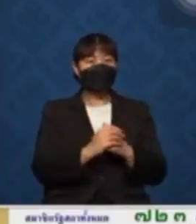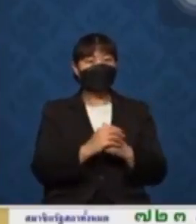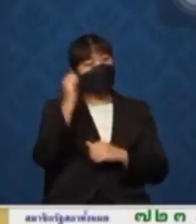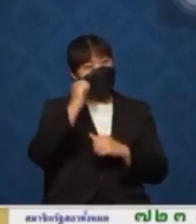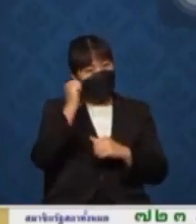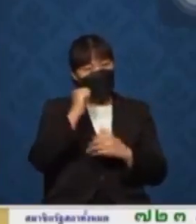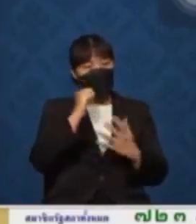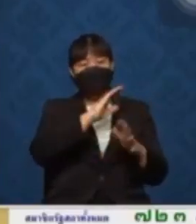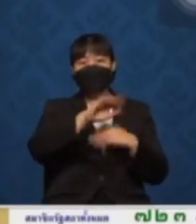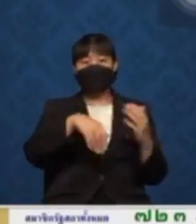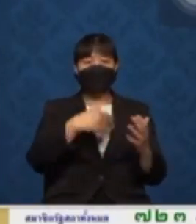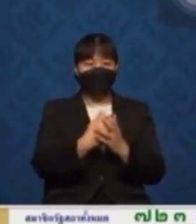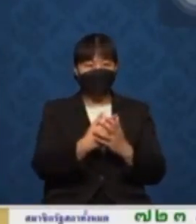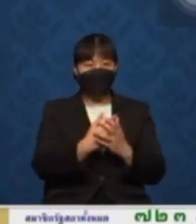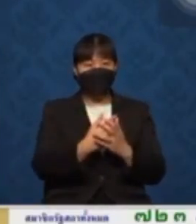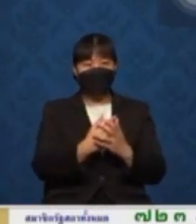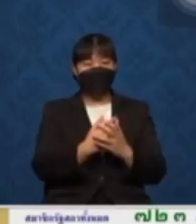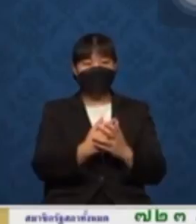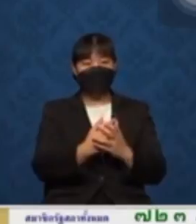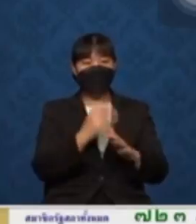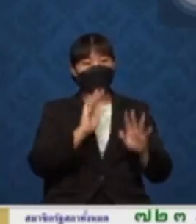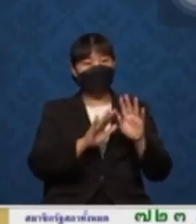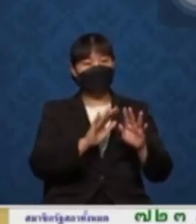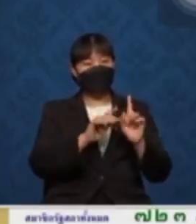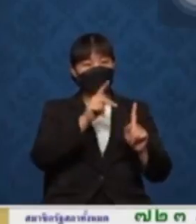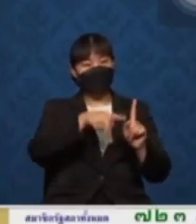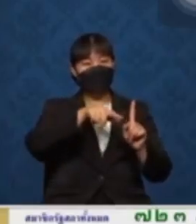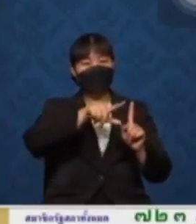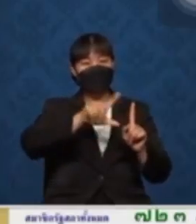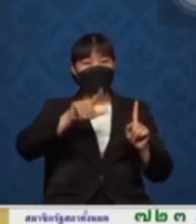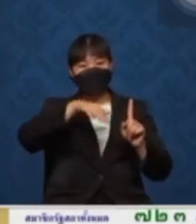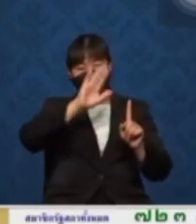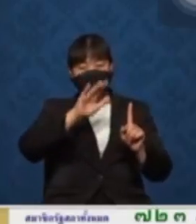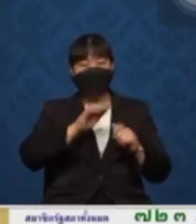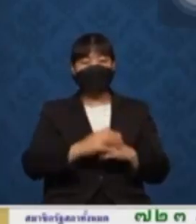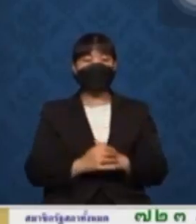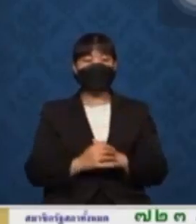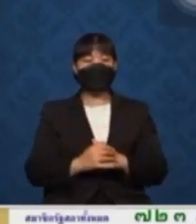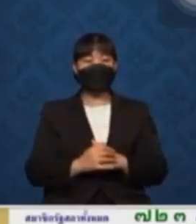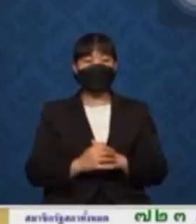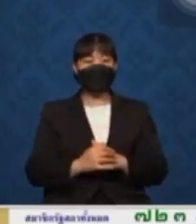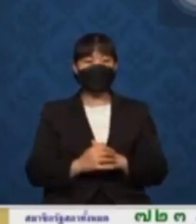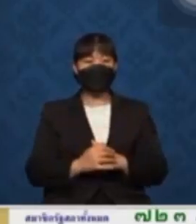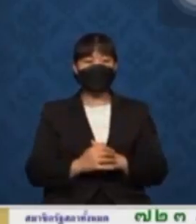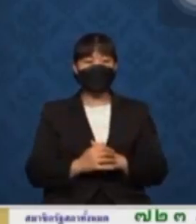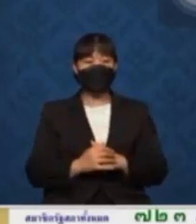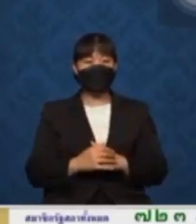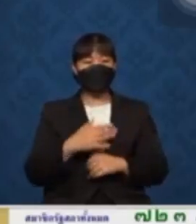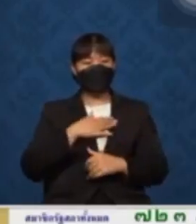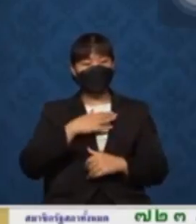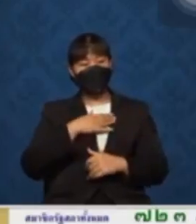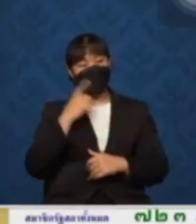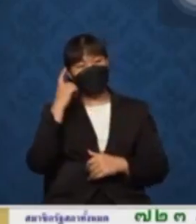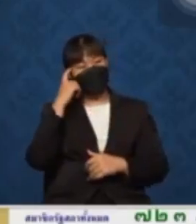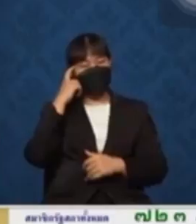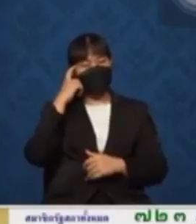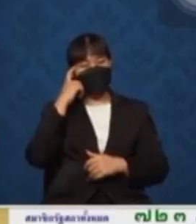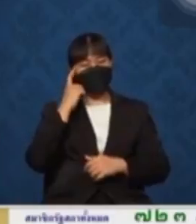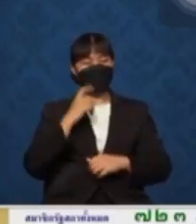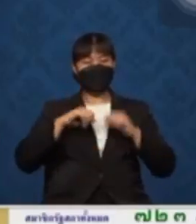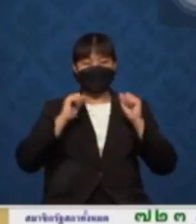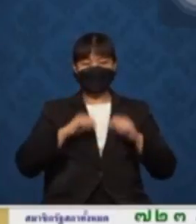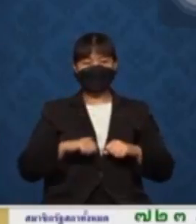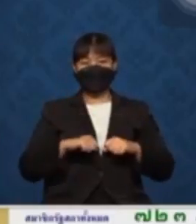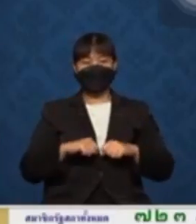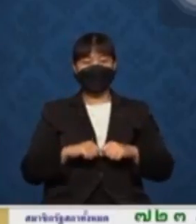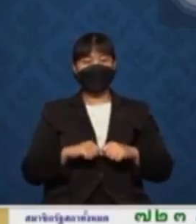จครับว่าค่าใช้จ่ายทั้งหมดเนี่ยยังไงก็ไม่น้อยกว่า 1,000 ล้านบาทต่อปีผมคงไม่อยู่ในตำแหน่งที่จะมาตัดสินแทนพี่น้องประชาชนน